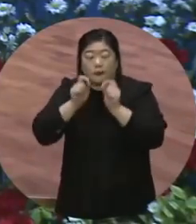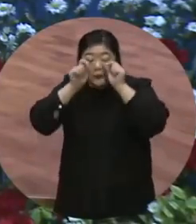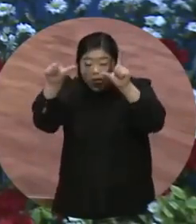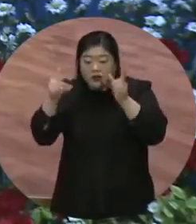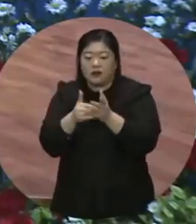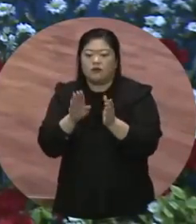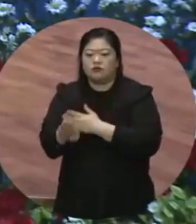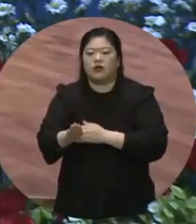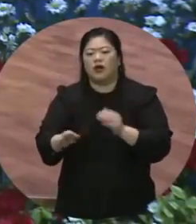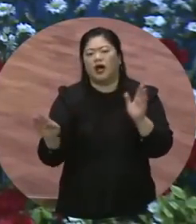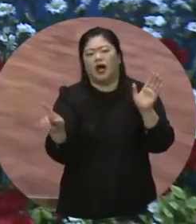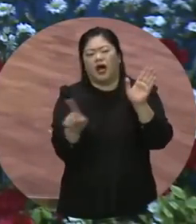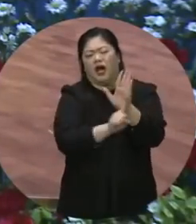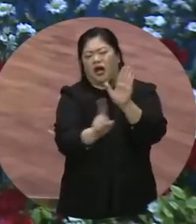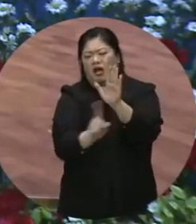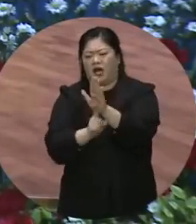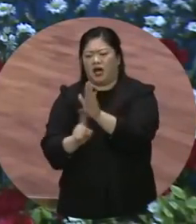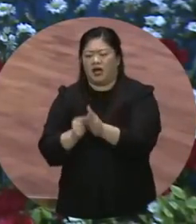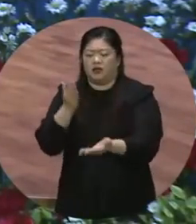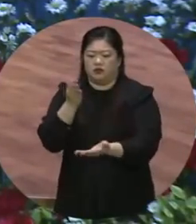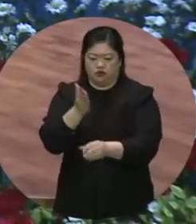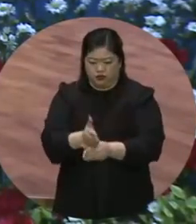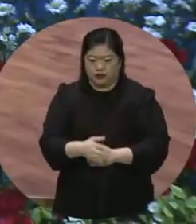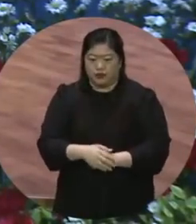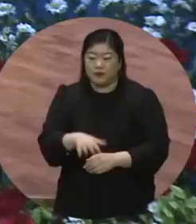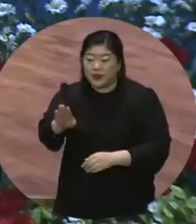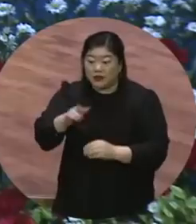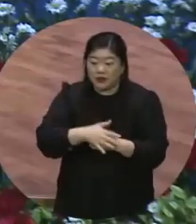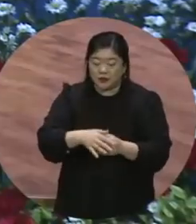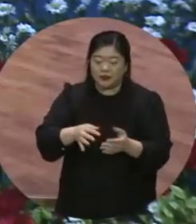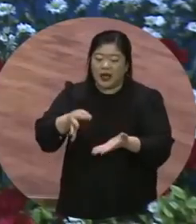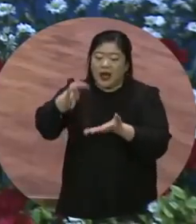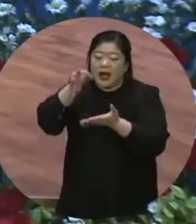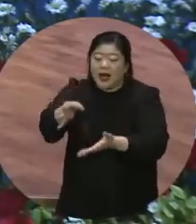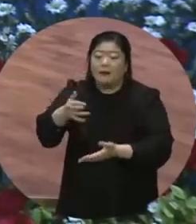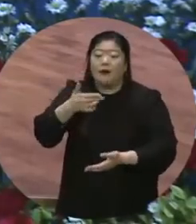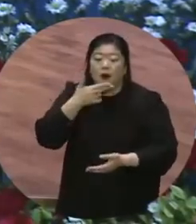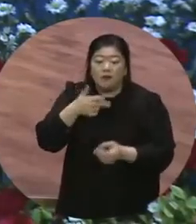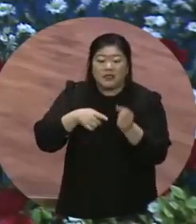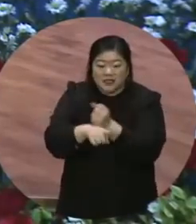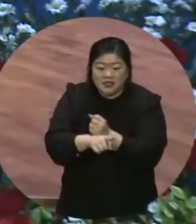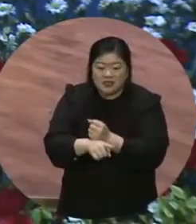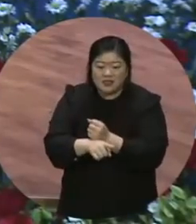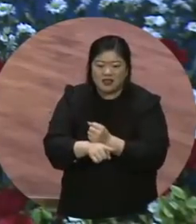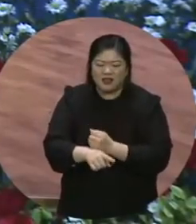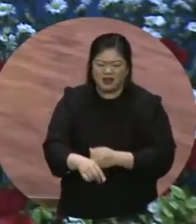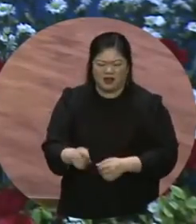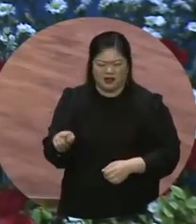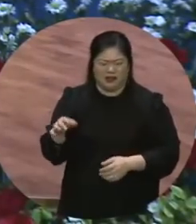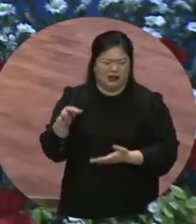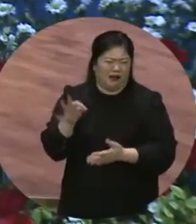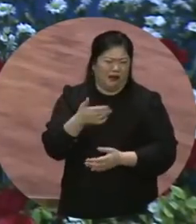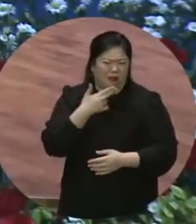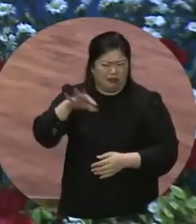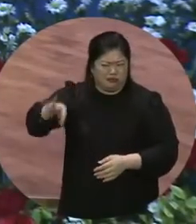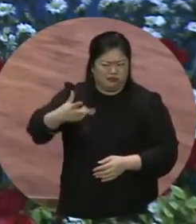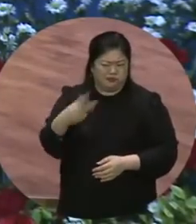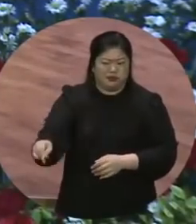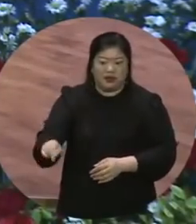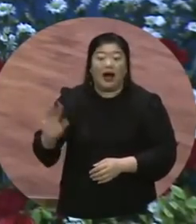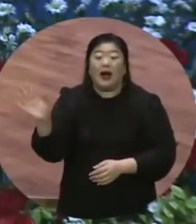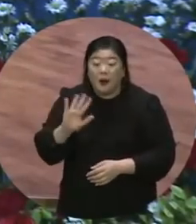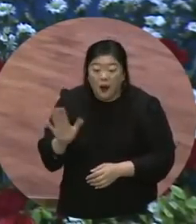여기서 값없다라는 표현은요, 값싸다 의미가 아니에요. 값을 매길 수가 없다 이 말이에요. 이 우리가 하나님